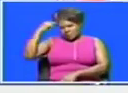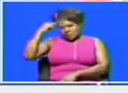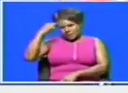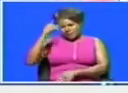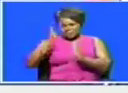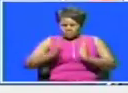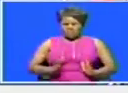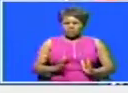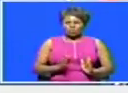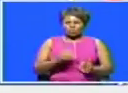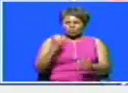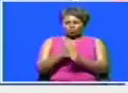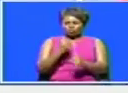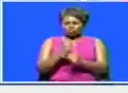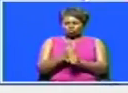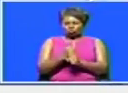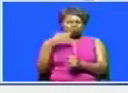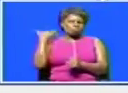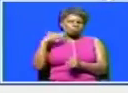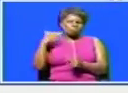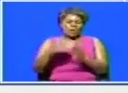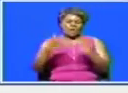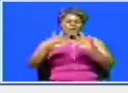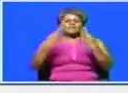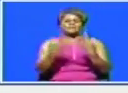mtu kutekeleza maovu na mauti dhidi ya familia